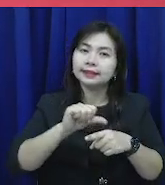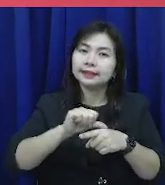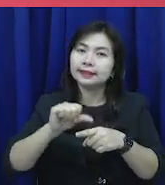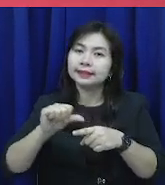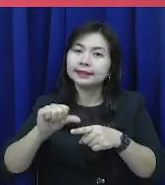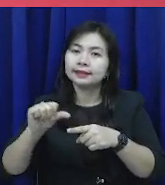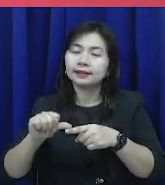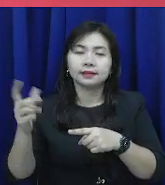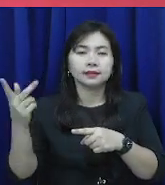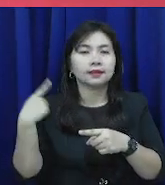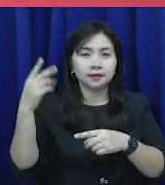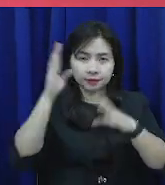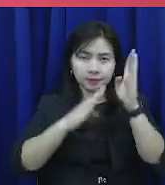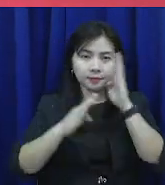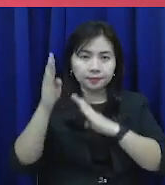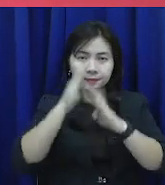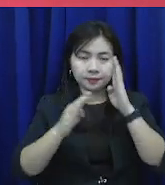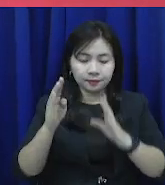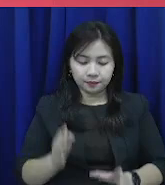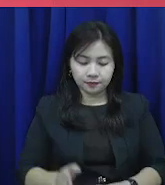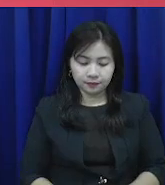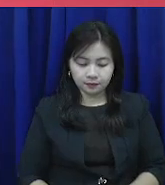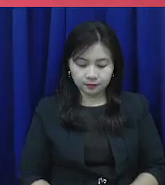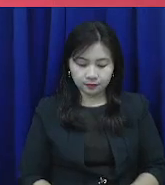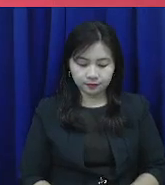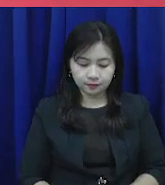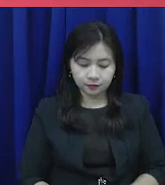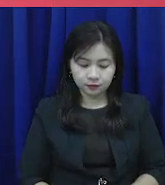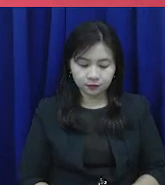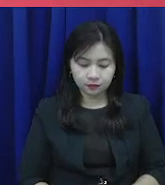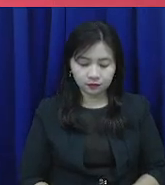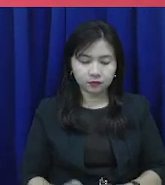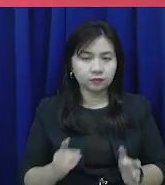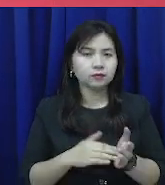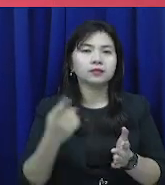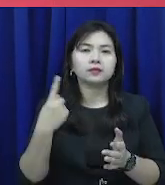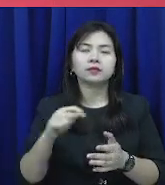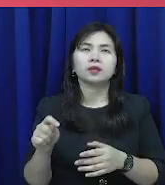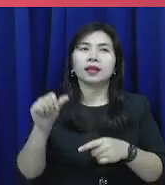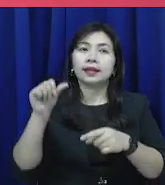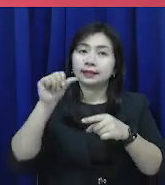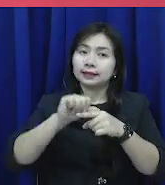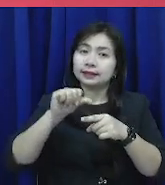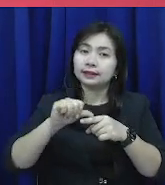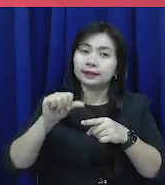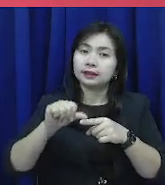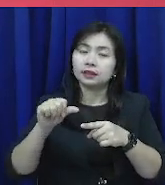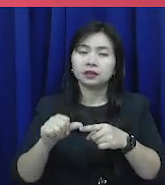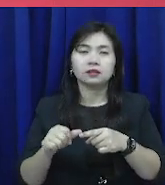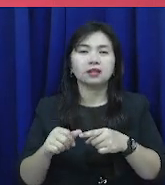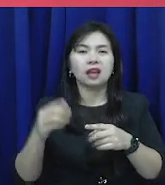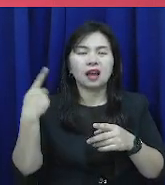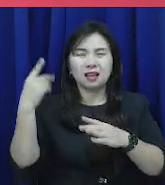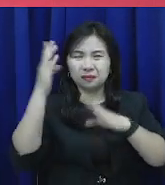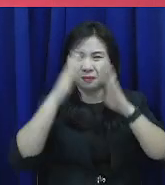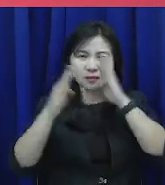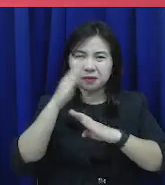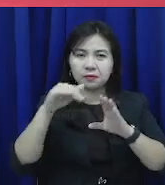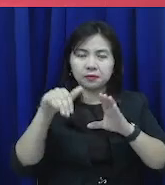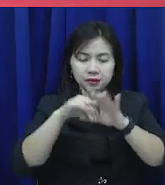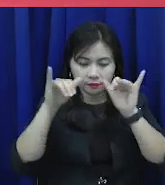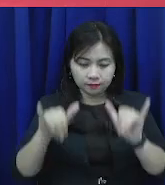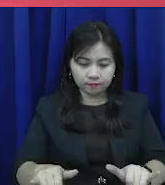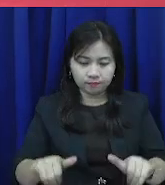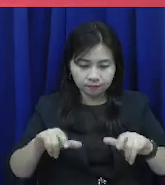problem pagdating sa pagbubunga the seed is having problem pagdating sa pananatiling buhay the se